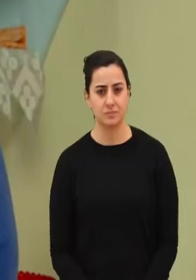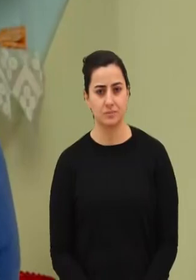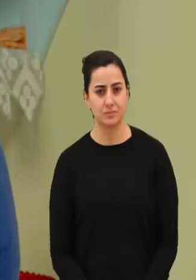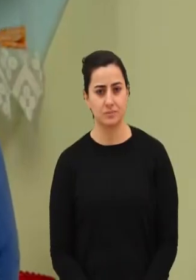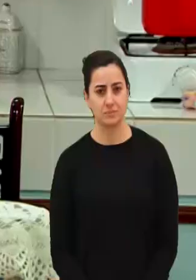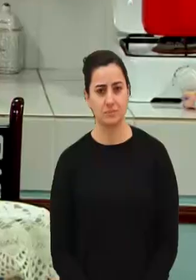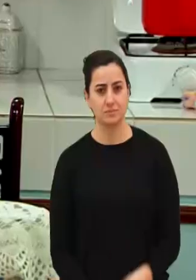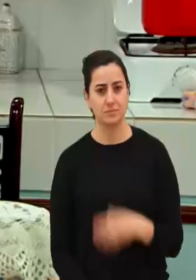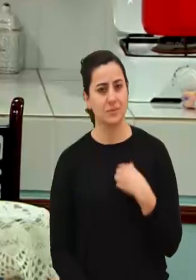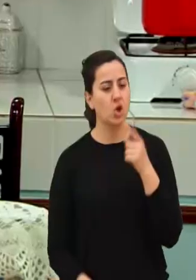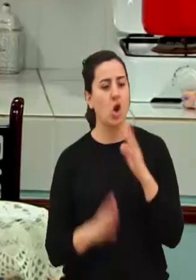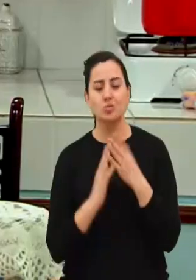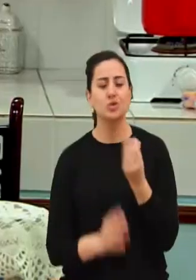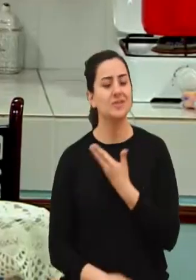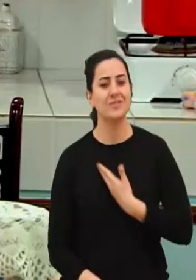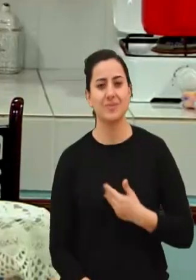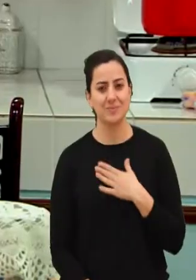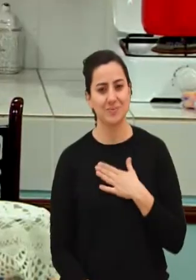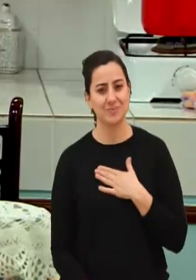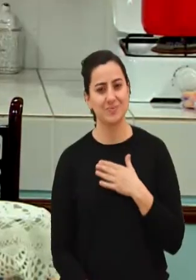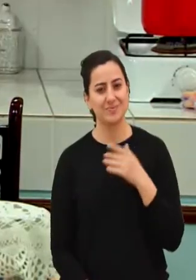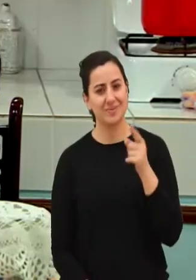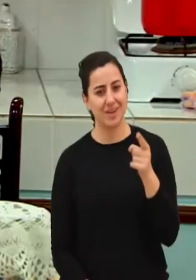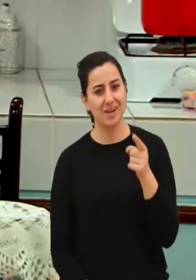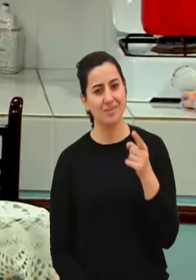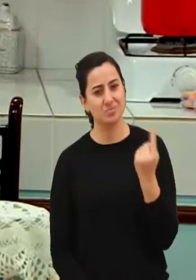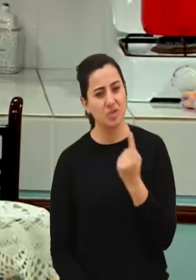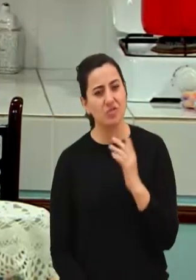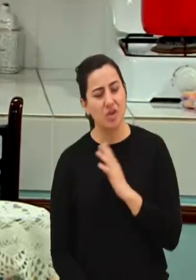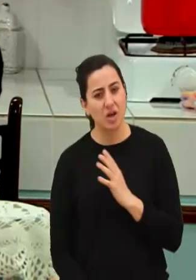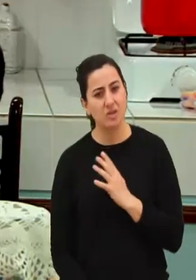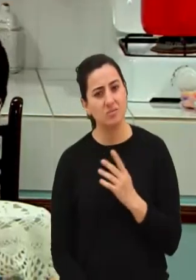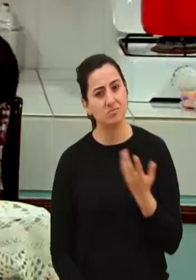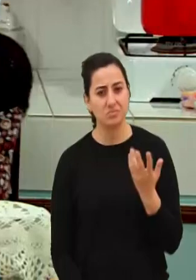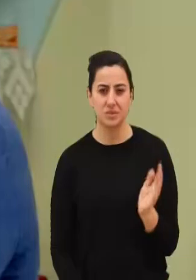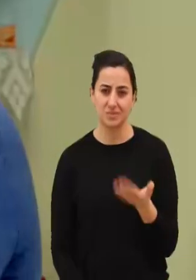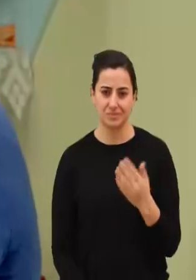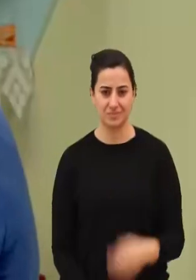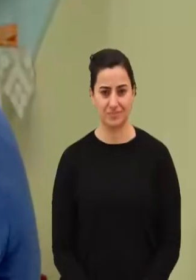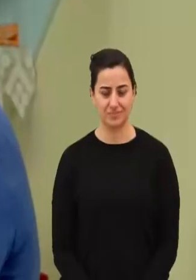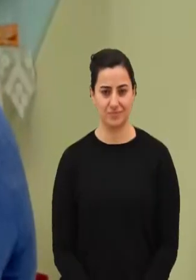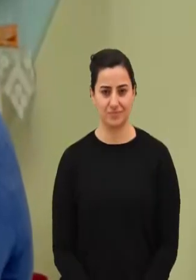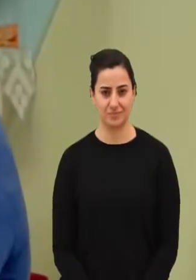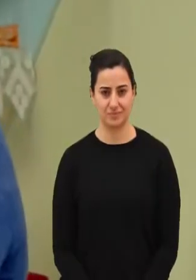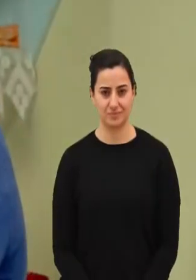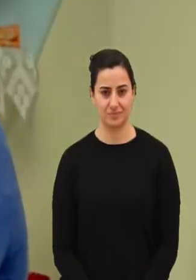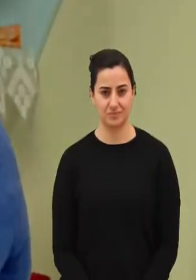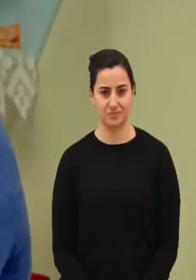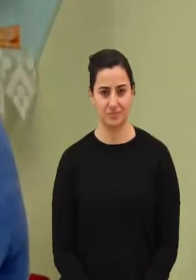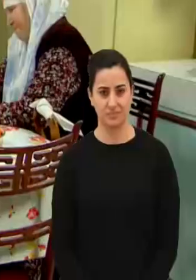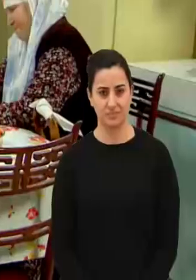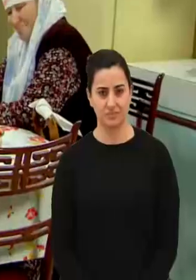komşum. Çok seveyim seni. Var bir şey sen de ama İsla karışsın İsla.